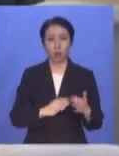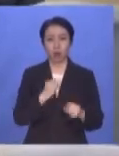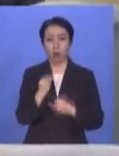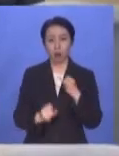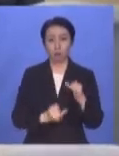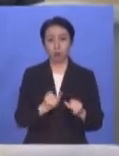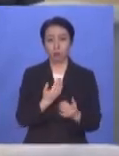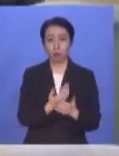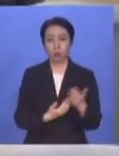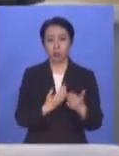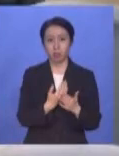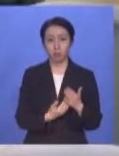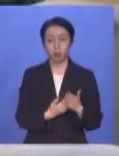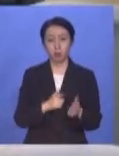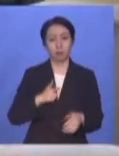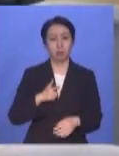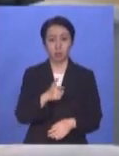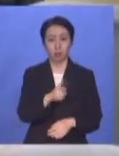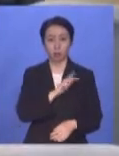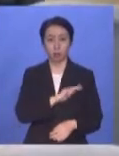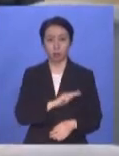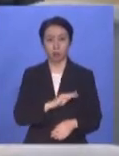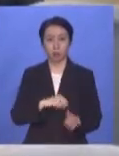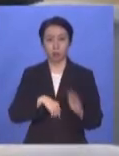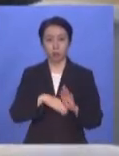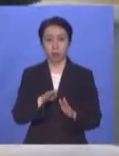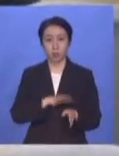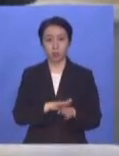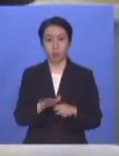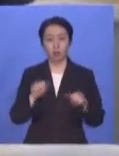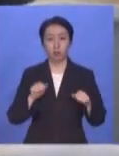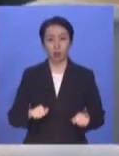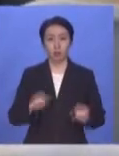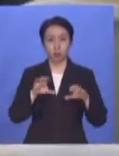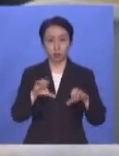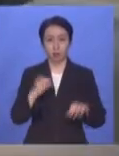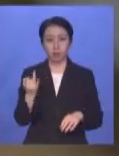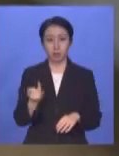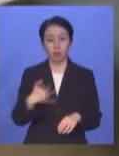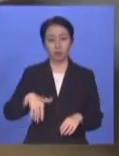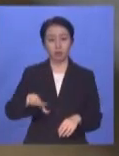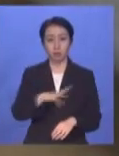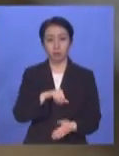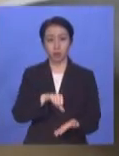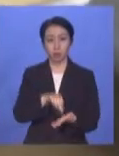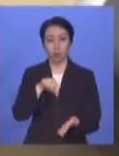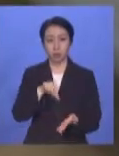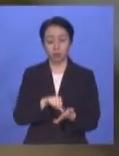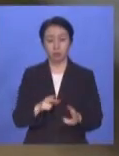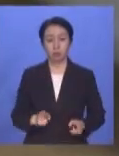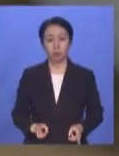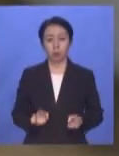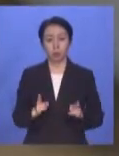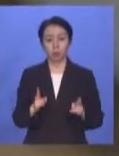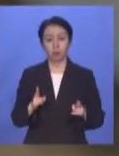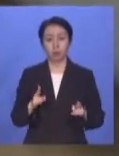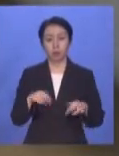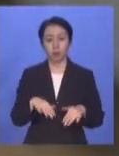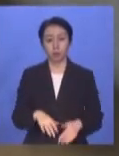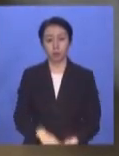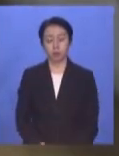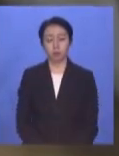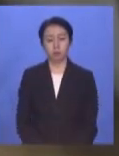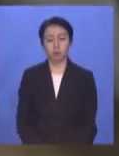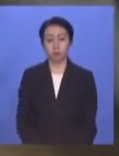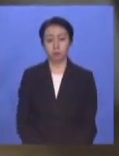Стороны выдвинули предложения по взаимодействию для наиболее эффективной реализации прав и законных интересов всех участников уголовного процесса.